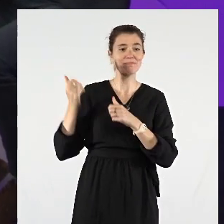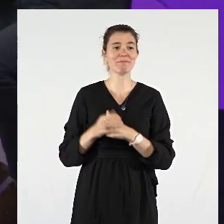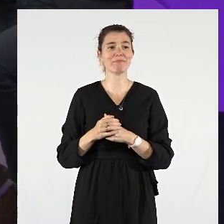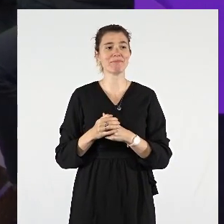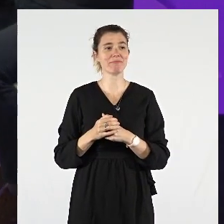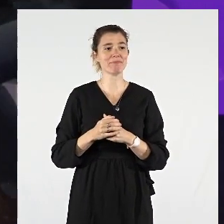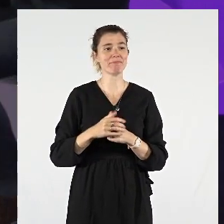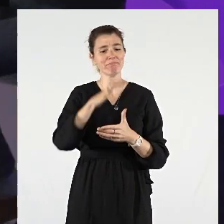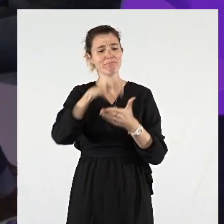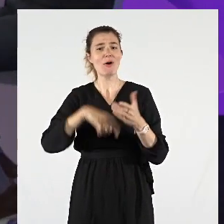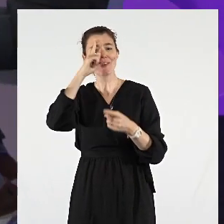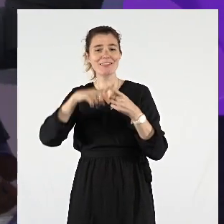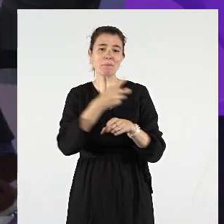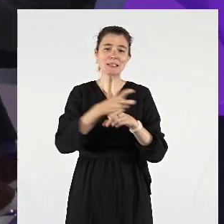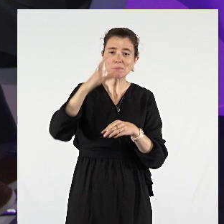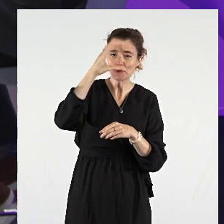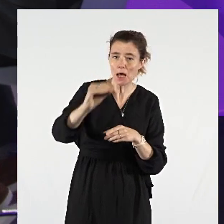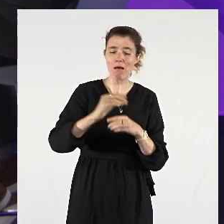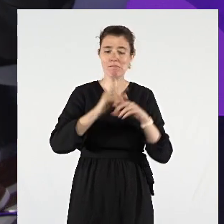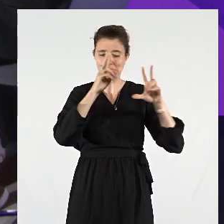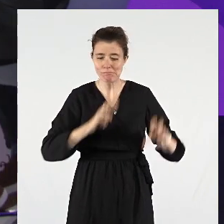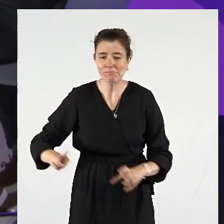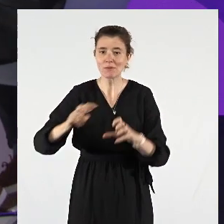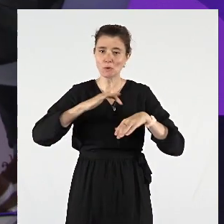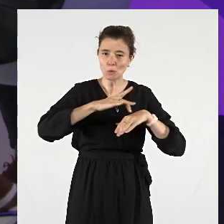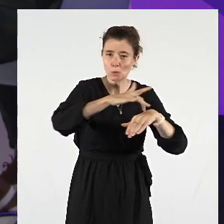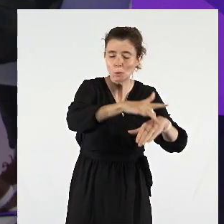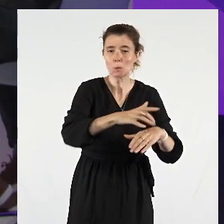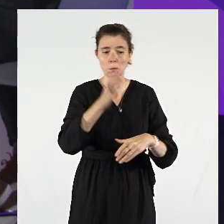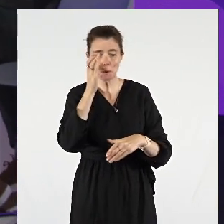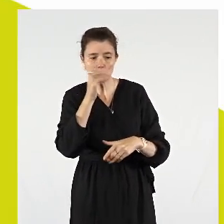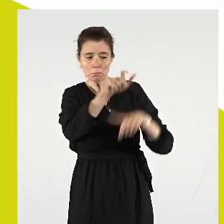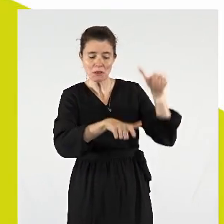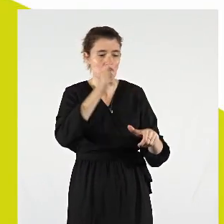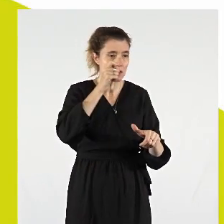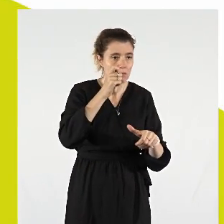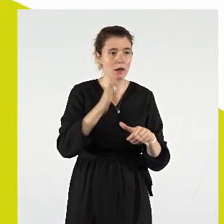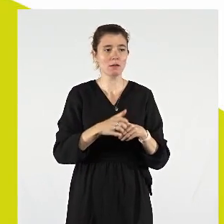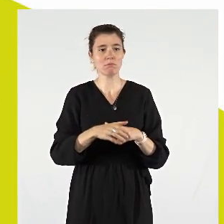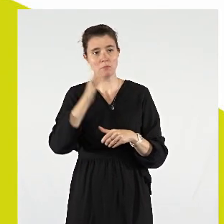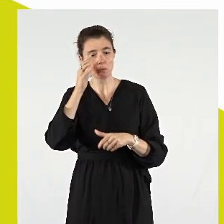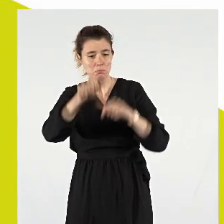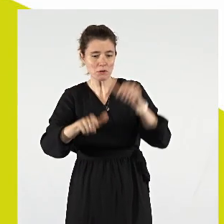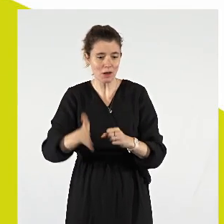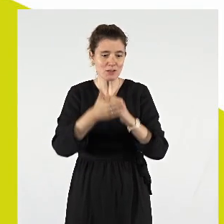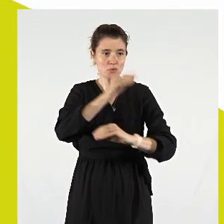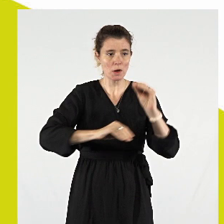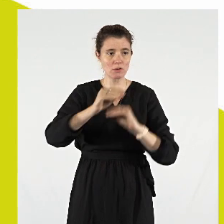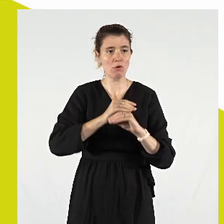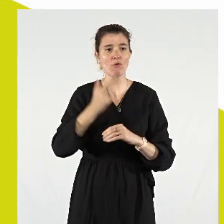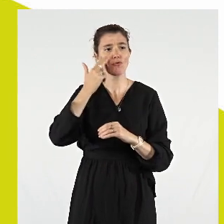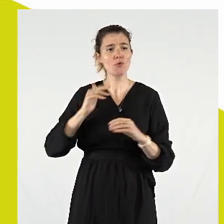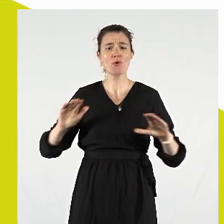les risques professionnels, investigateur de terrain, écoute d'experts, écoute d'aides-soignants, on le voit avec cette montagne difficile